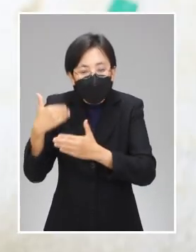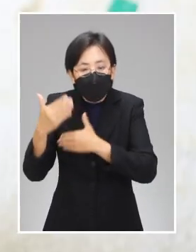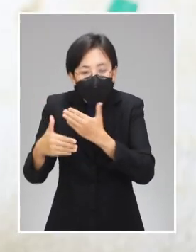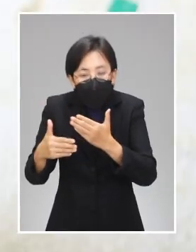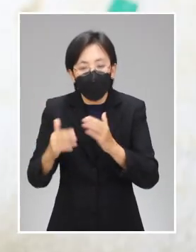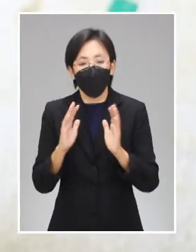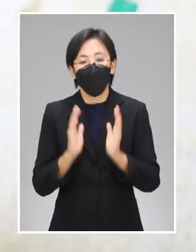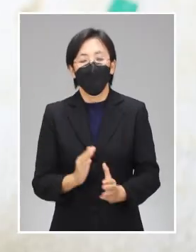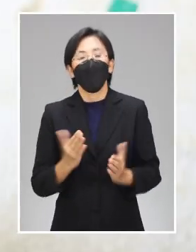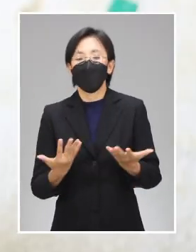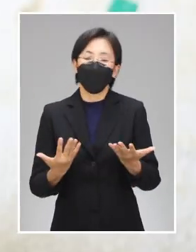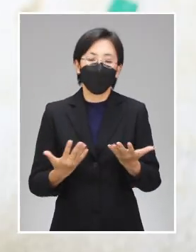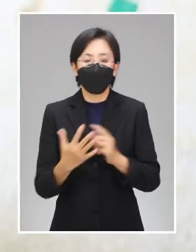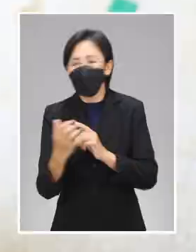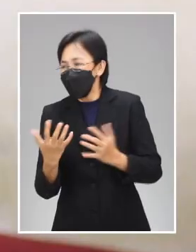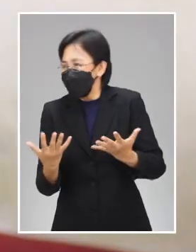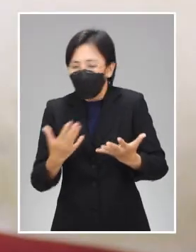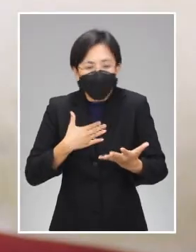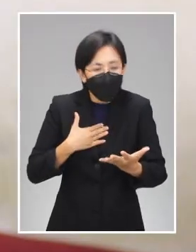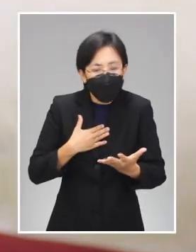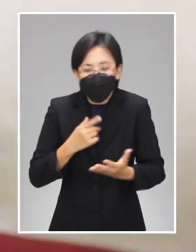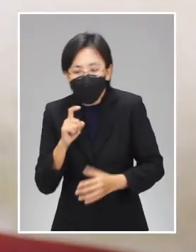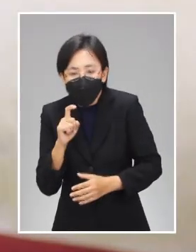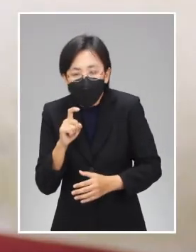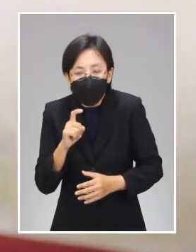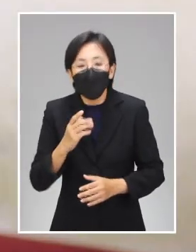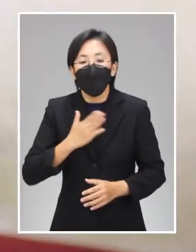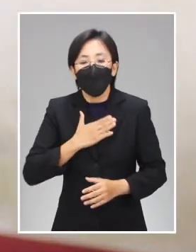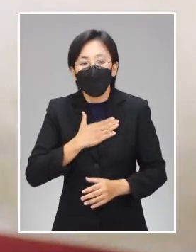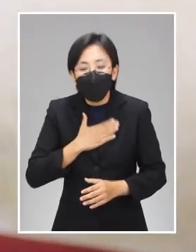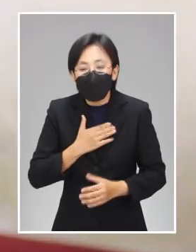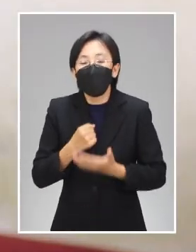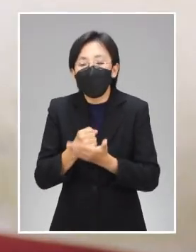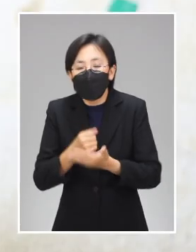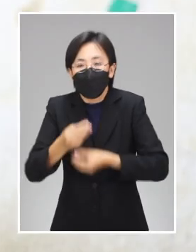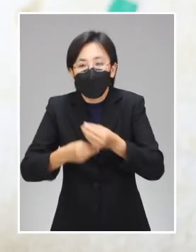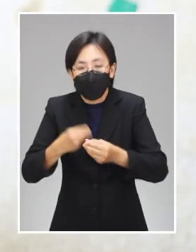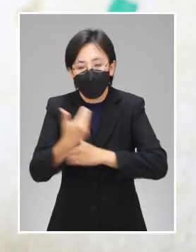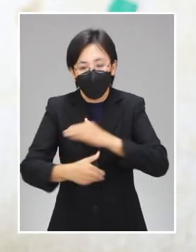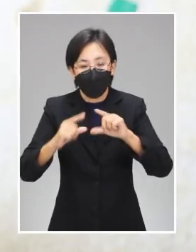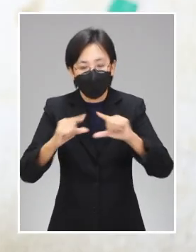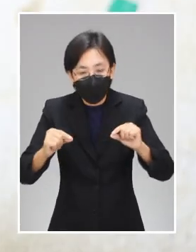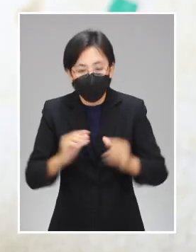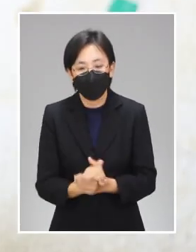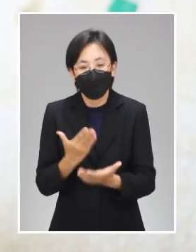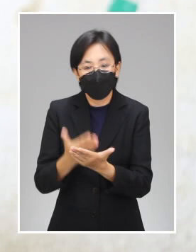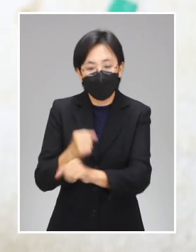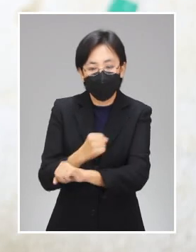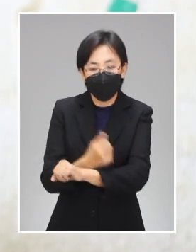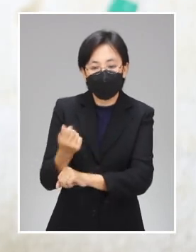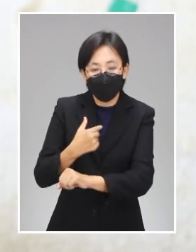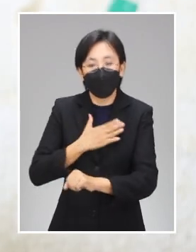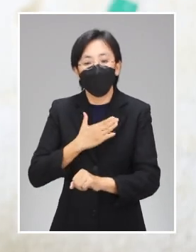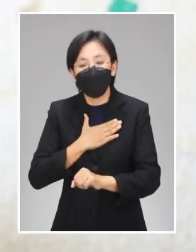นานๆเข้าลูกค้าหายหมดผมก็อยู่ไม่ได้ไปลูกน้องเขานะขายเซนวิชให้เขาแล้วว่าไปมาเขาให้ค่าแรงน้อยผมก็เ